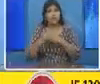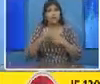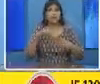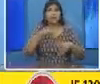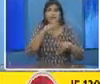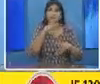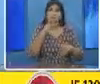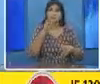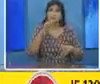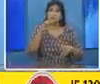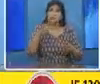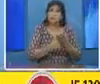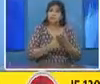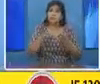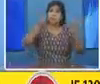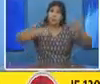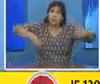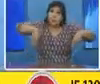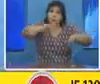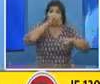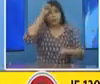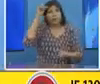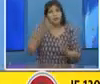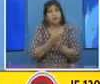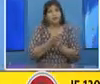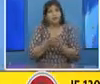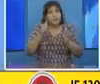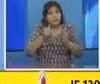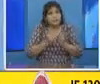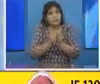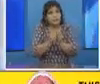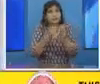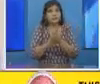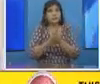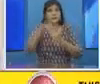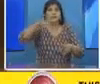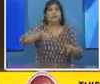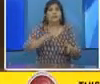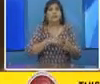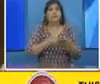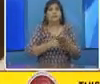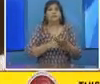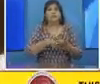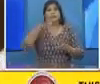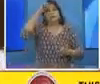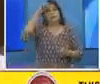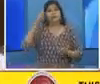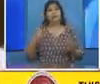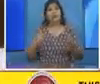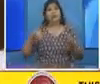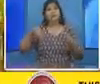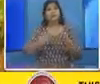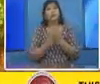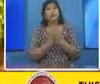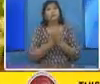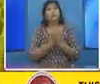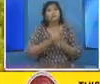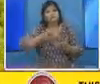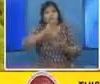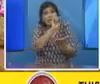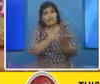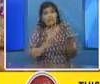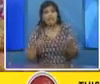करोड़ देशवासी आगे बढ़ेंगे तो यही साल देश के लिए नए कीर्तिमान बनाने